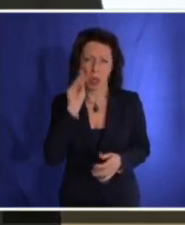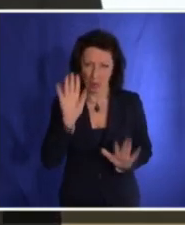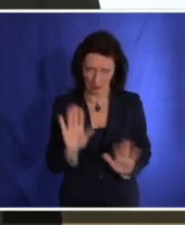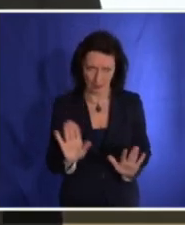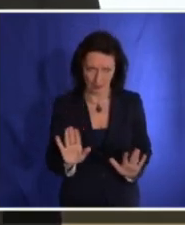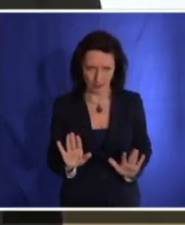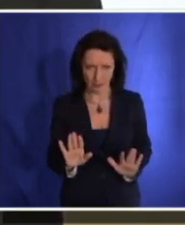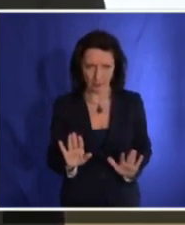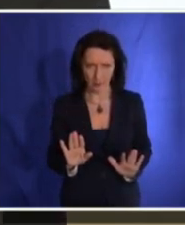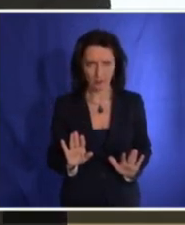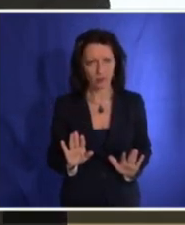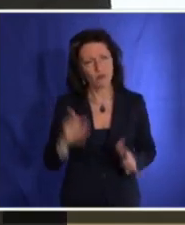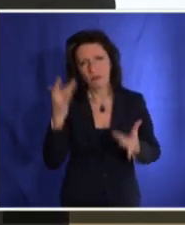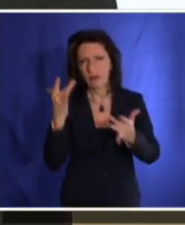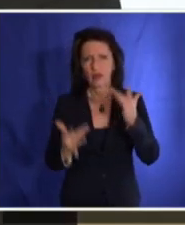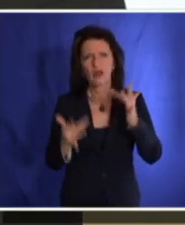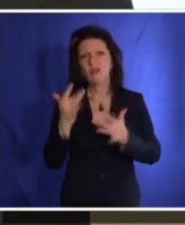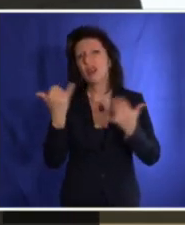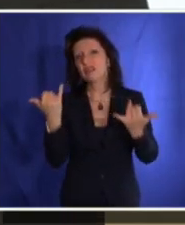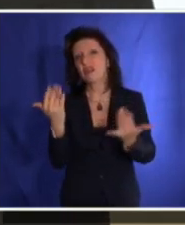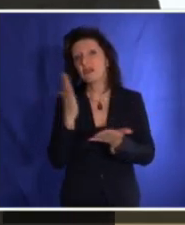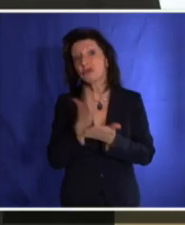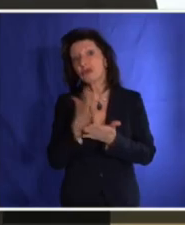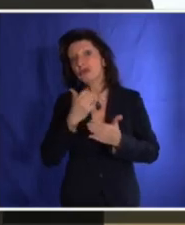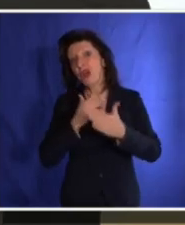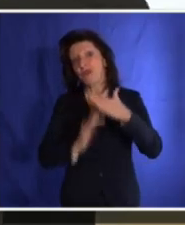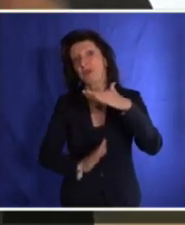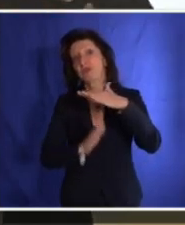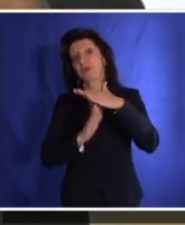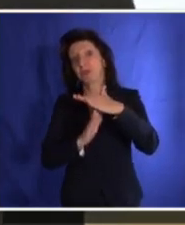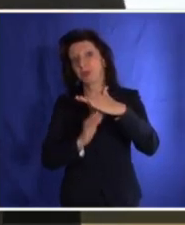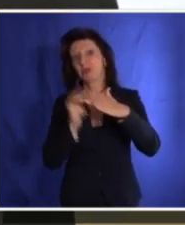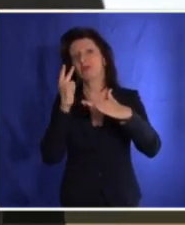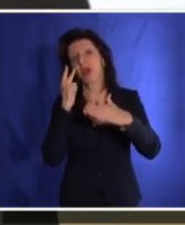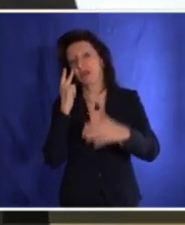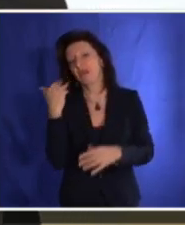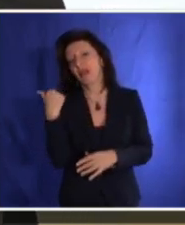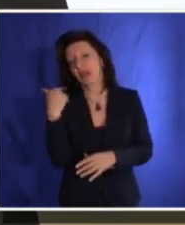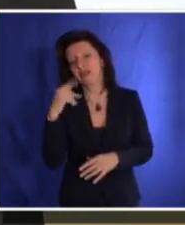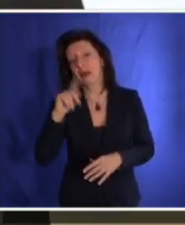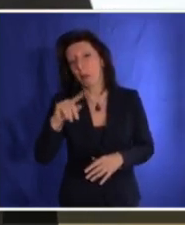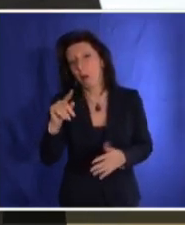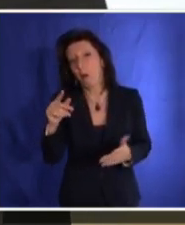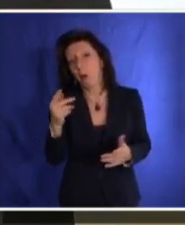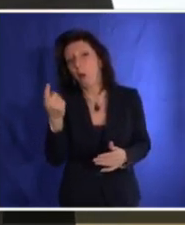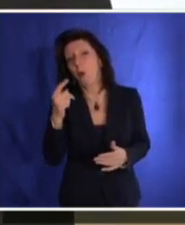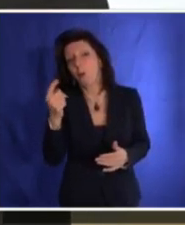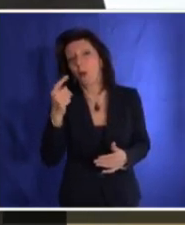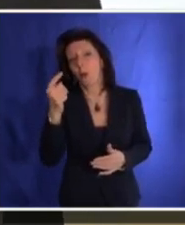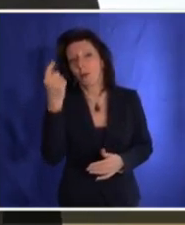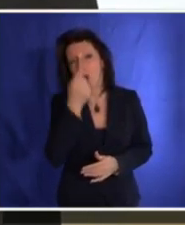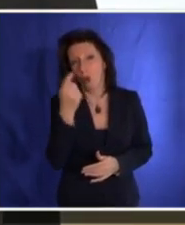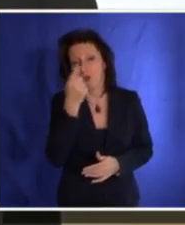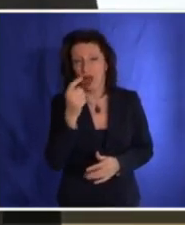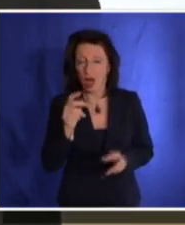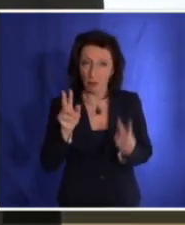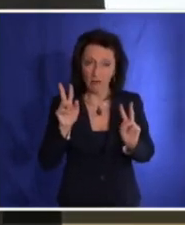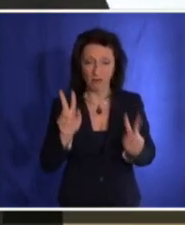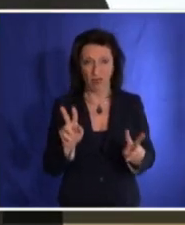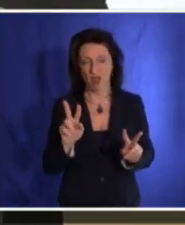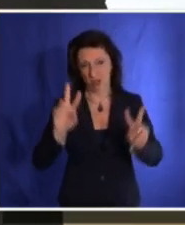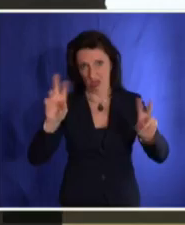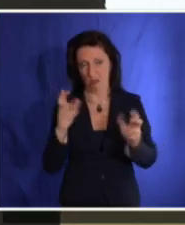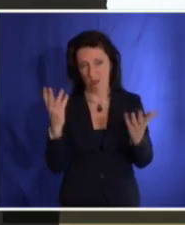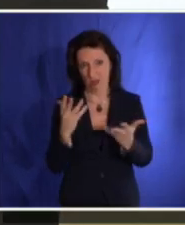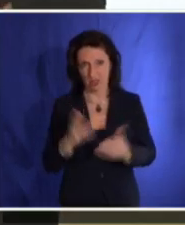vielleicht auch der Boden schon erreicht und es schaut so aus, wie wenn es in den letzten Monaten wieder Hoffnung in Sicht wäre. Aber der wirkliche Punkt ist der,